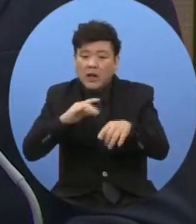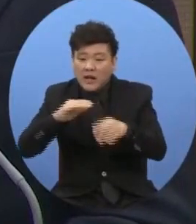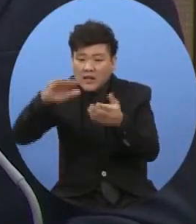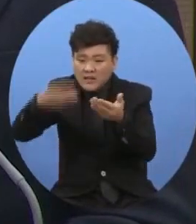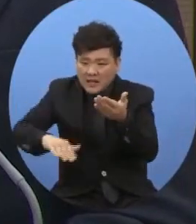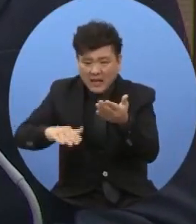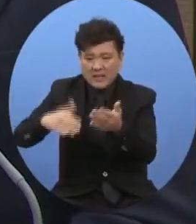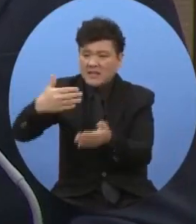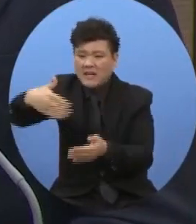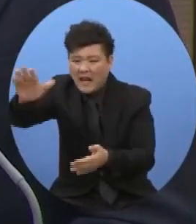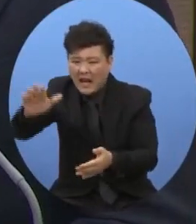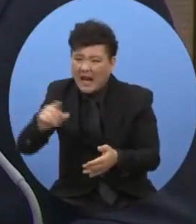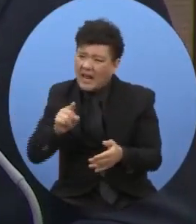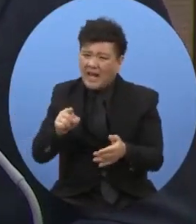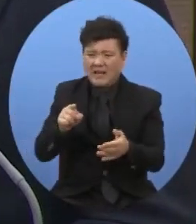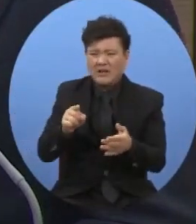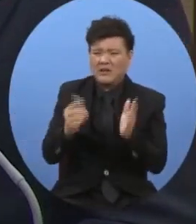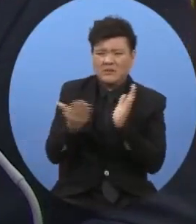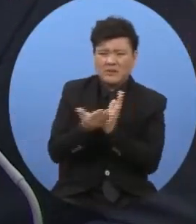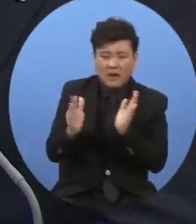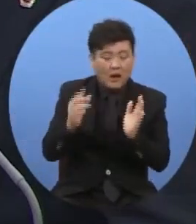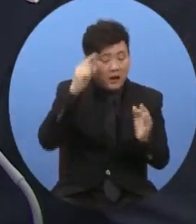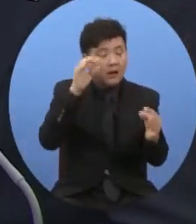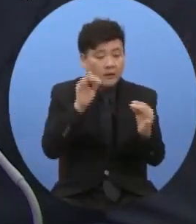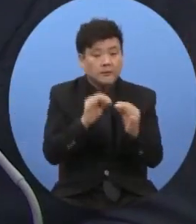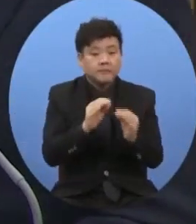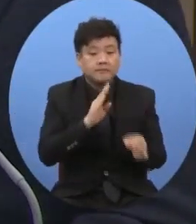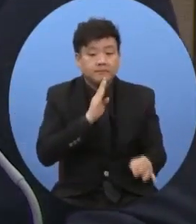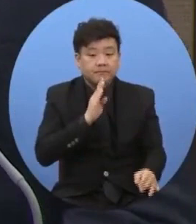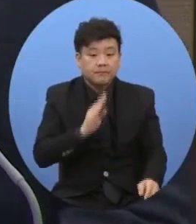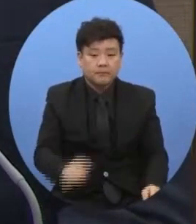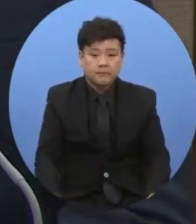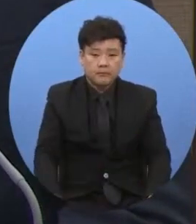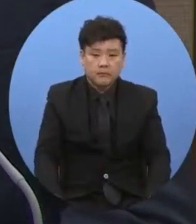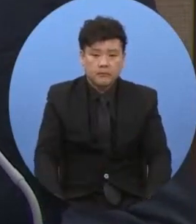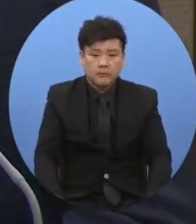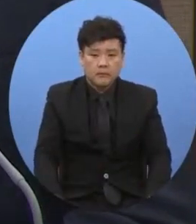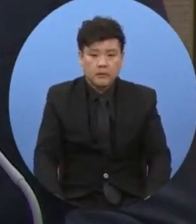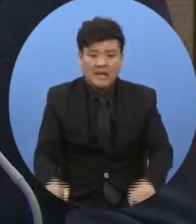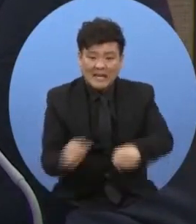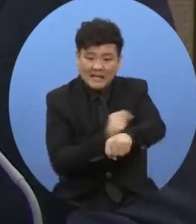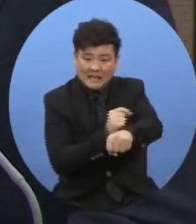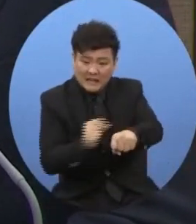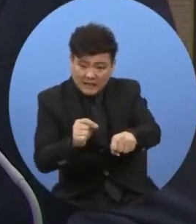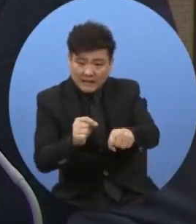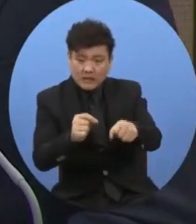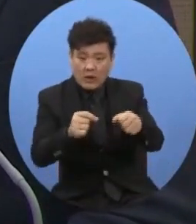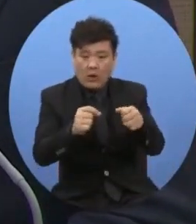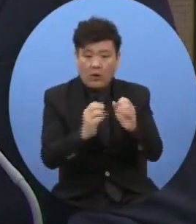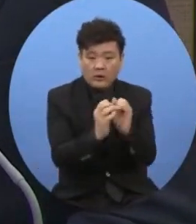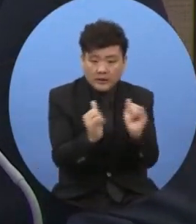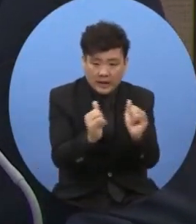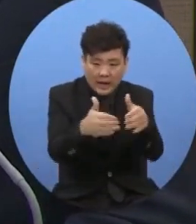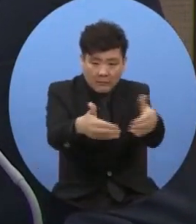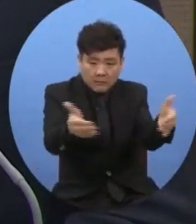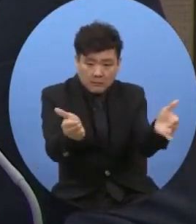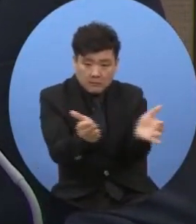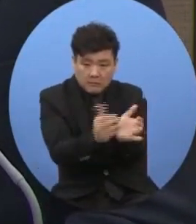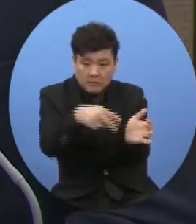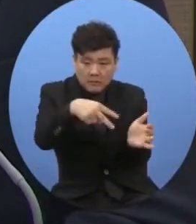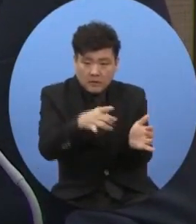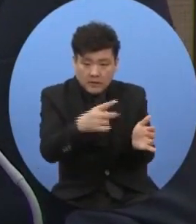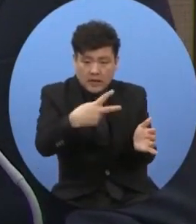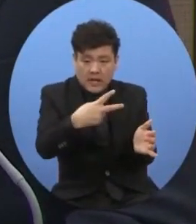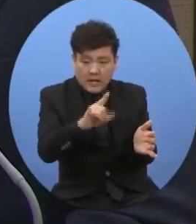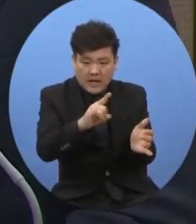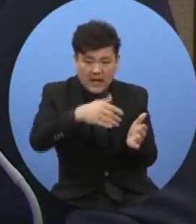좀 합리적인 이야기는 아니죠. 네, 전적으로 동감하는 바입니다. 저는 특정 세대를 뭐 청산해야 된다 이런 말에 동의를 하지 않아요.